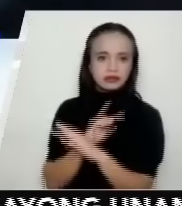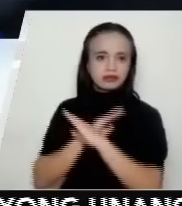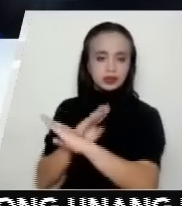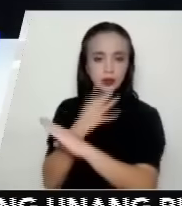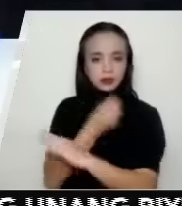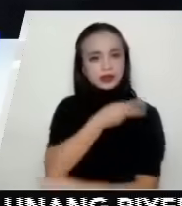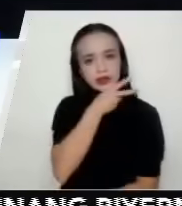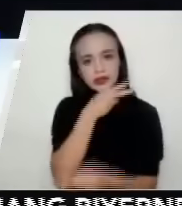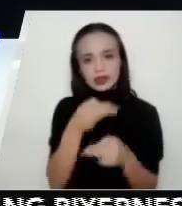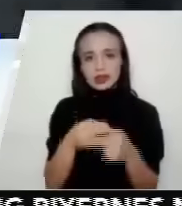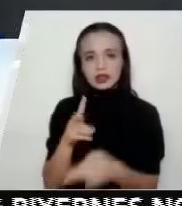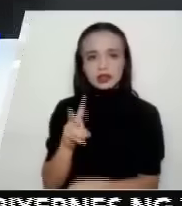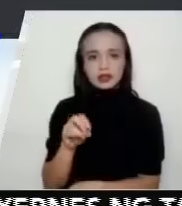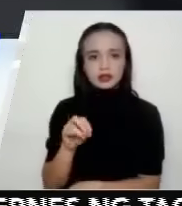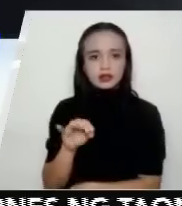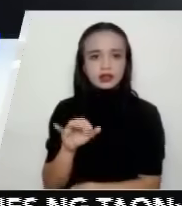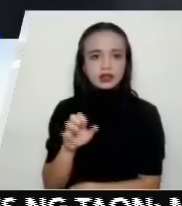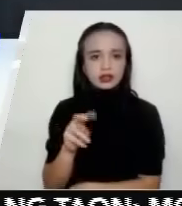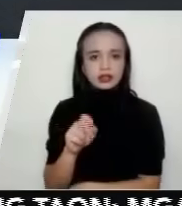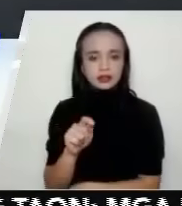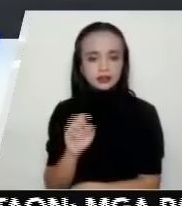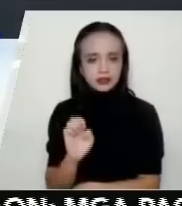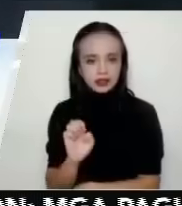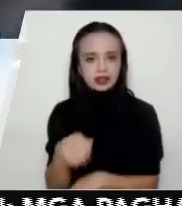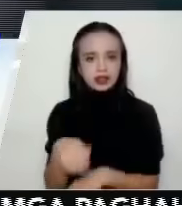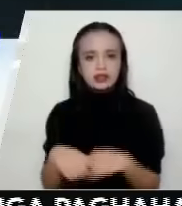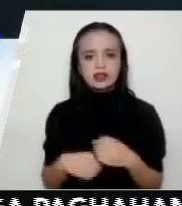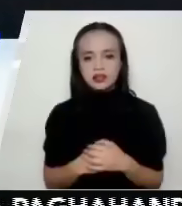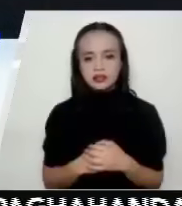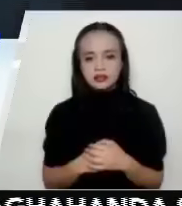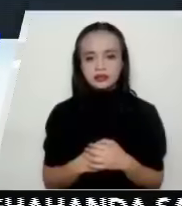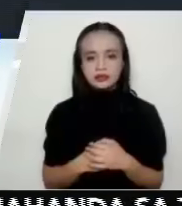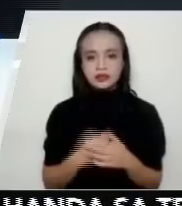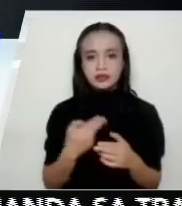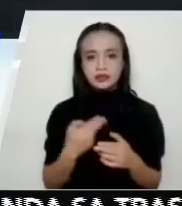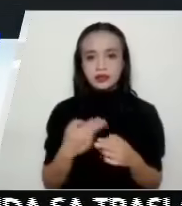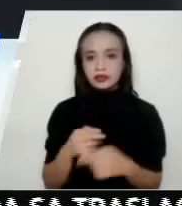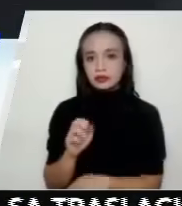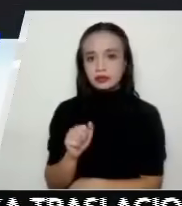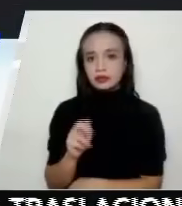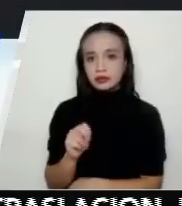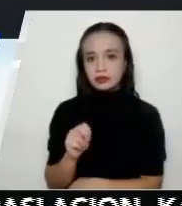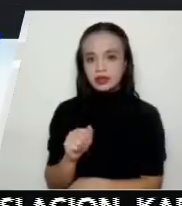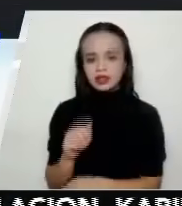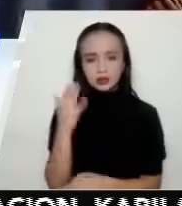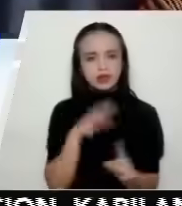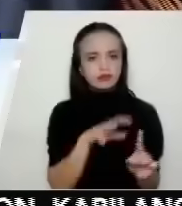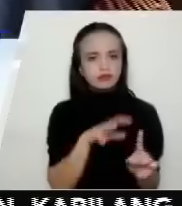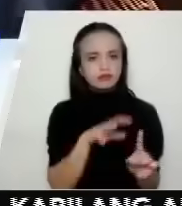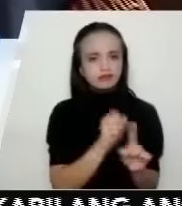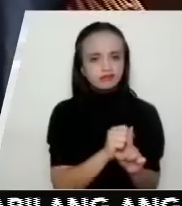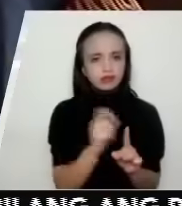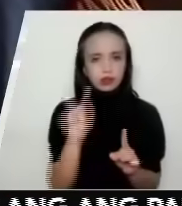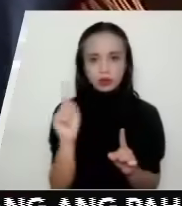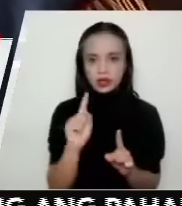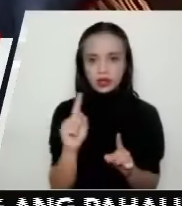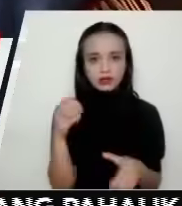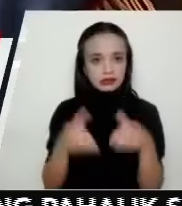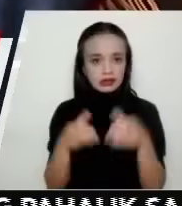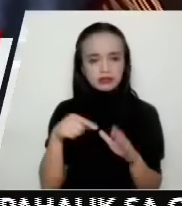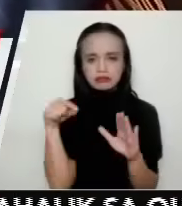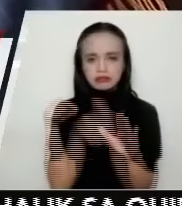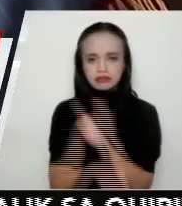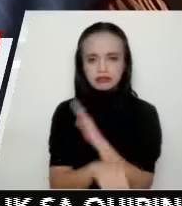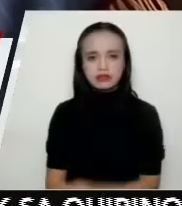Vicente Anotado Jr. alias Bantam. Arestado siya sa Tanza, Cavite para sa kasong murder. Isang hard killer po ito,